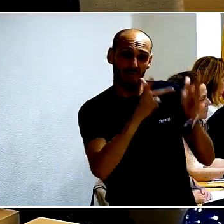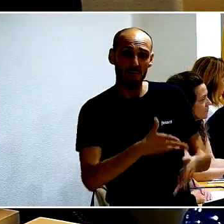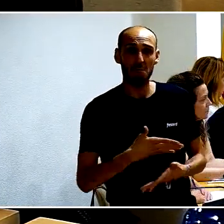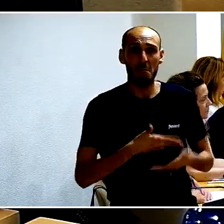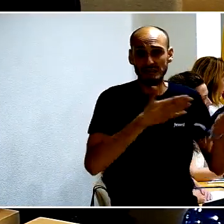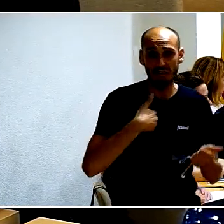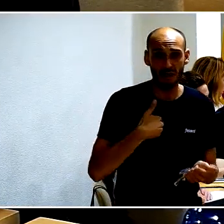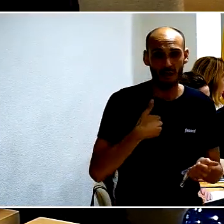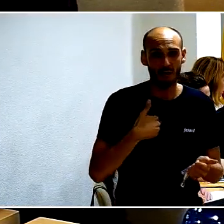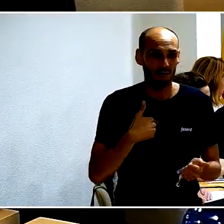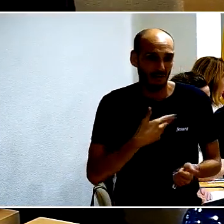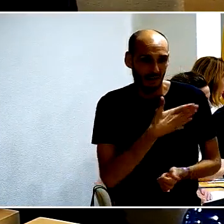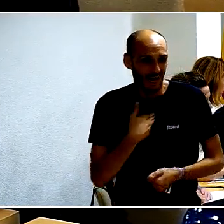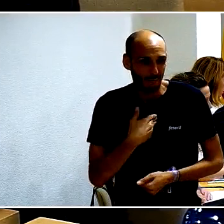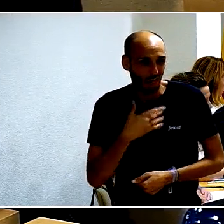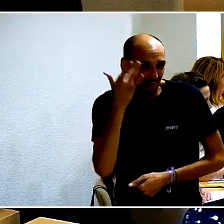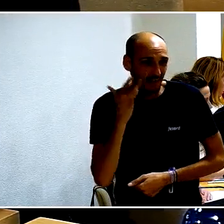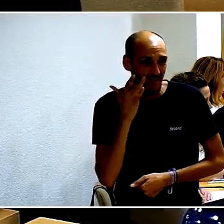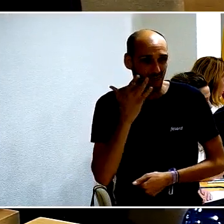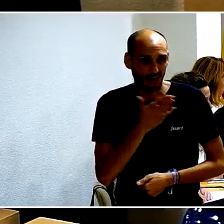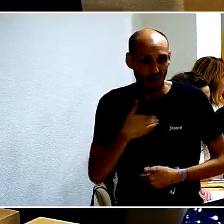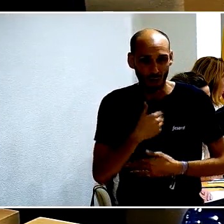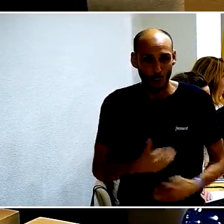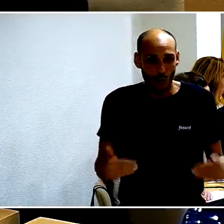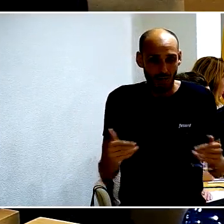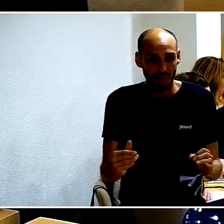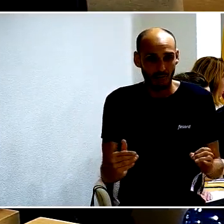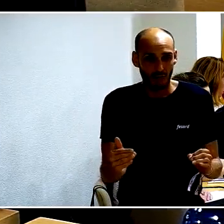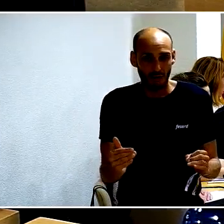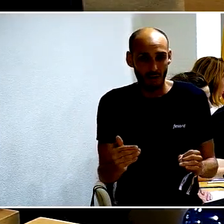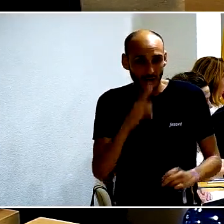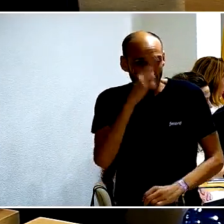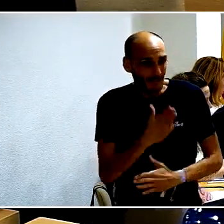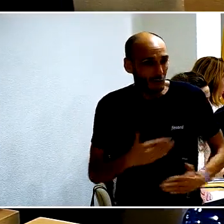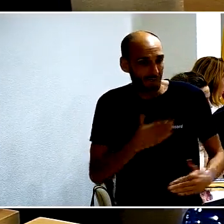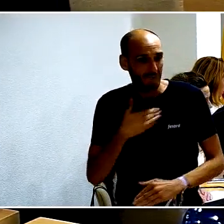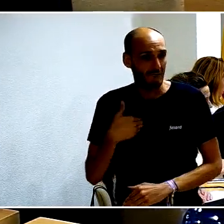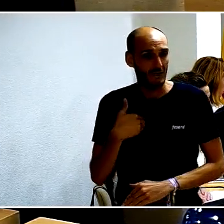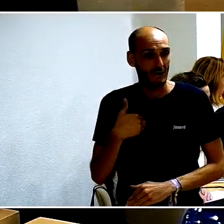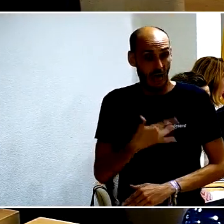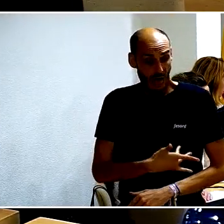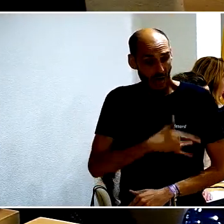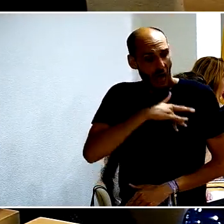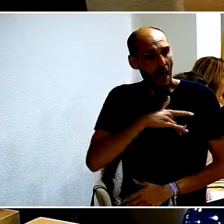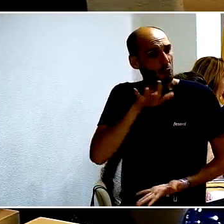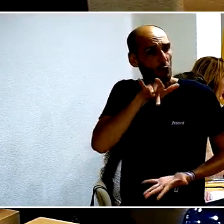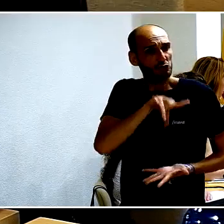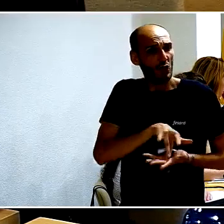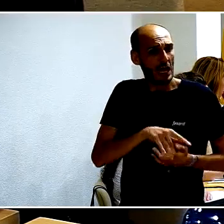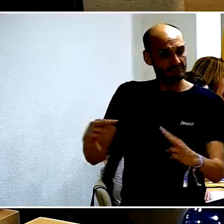volem dignitat, volem igualtat, volem respecte, volem viure l'amor sense ulls